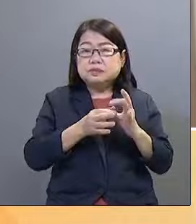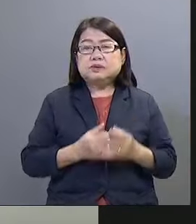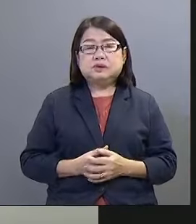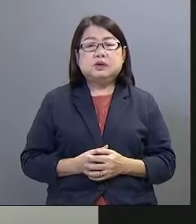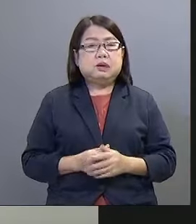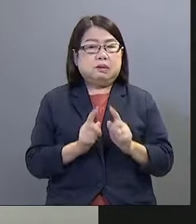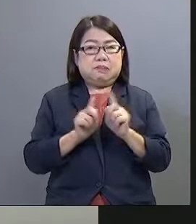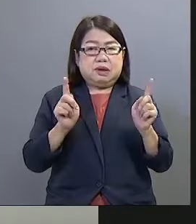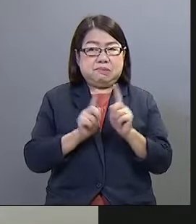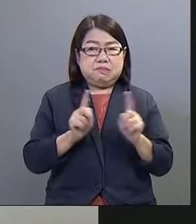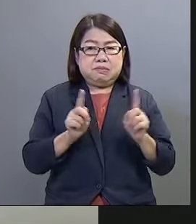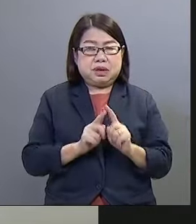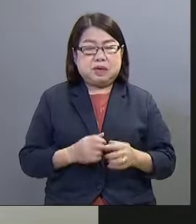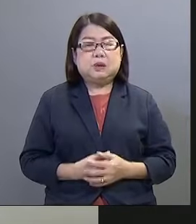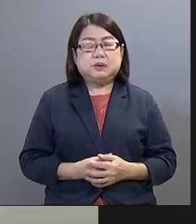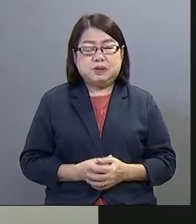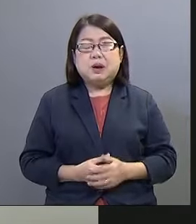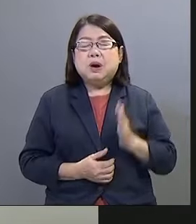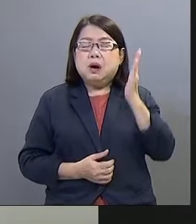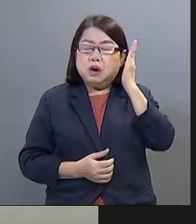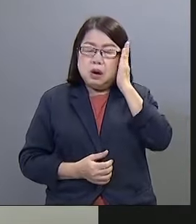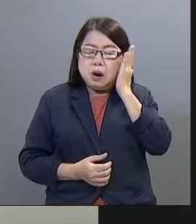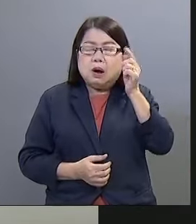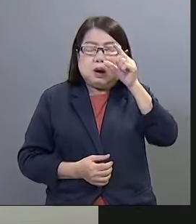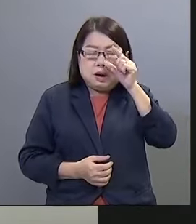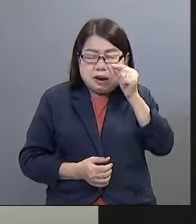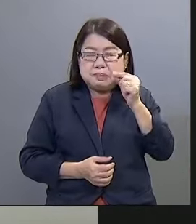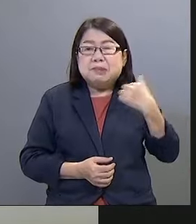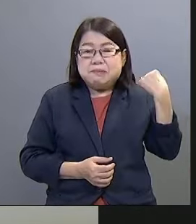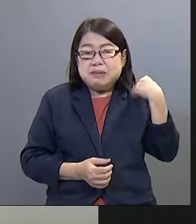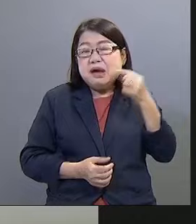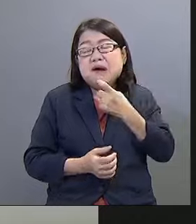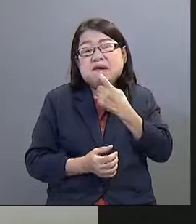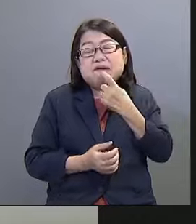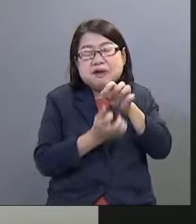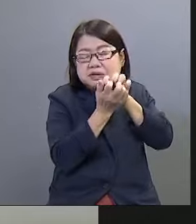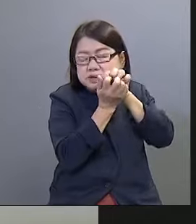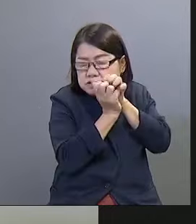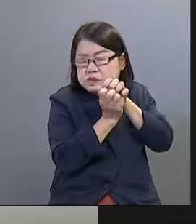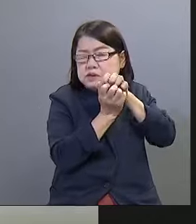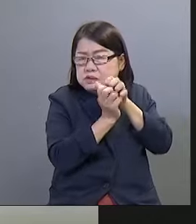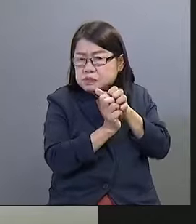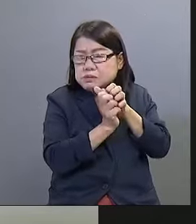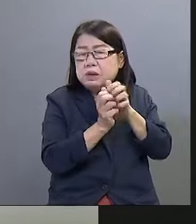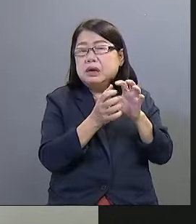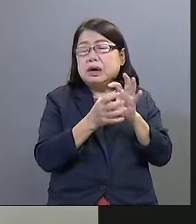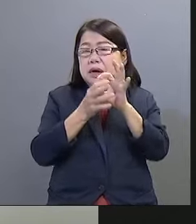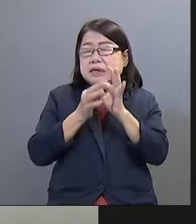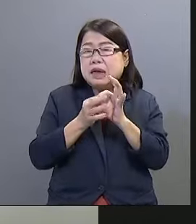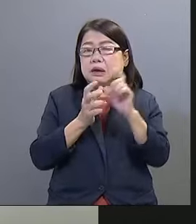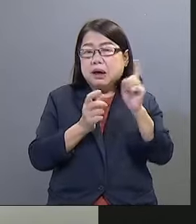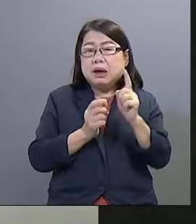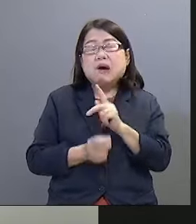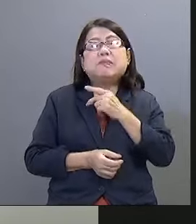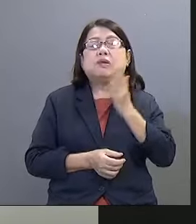มัเป็คนละเรื่องกันนะคะ นอนกดฟันเี่ อยทบอกวาอาจจะปัดใจที่คอนข้จะเชื่อว่เกี่ยวข้มก็อาจะเป็เรื่องของ